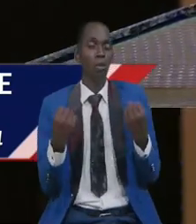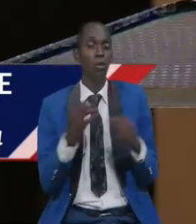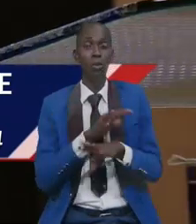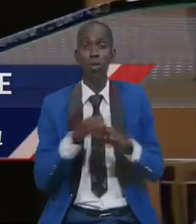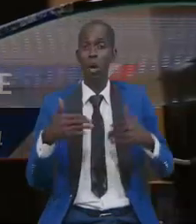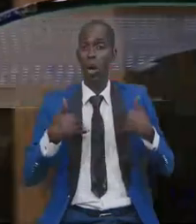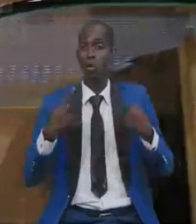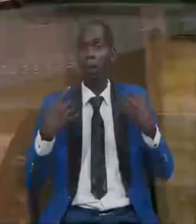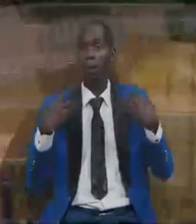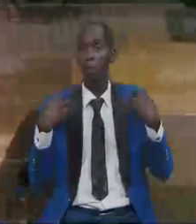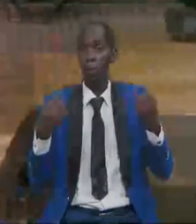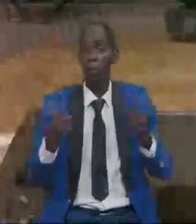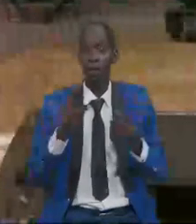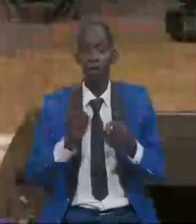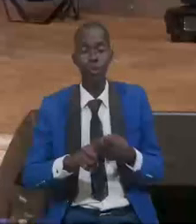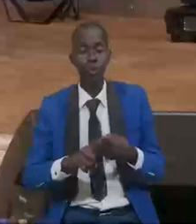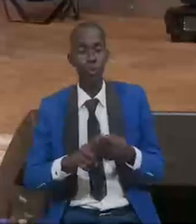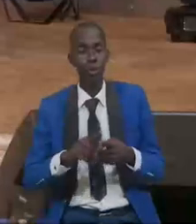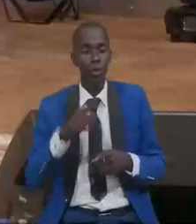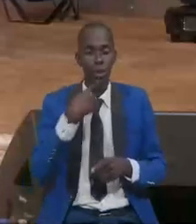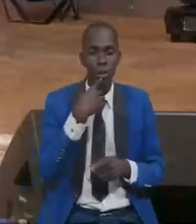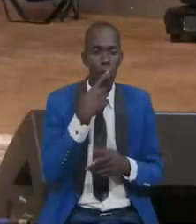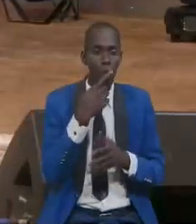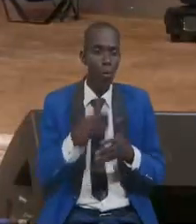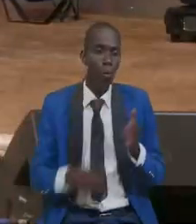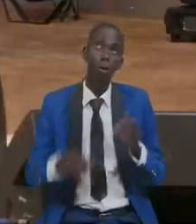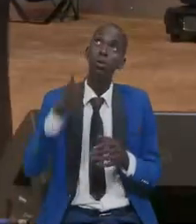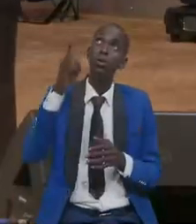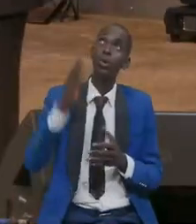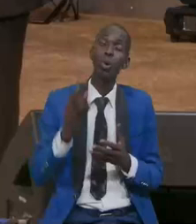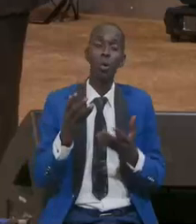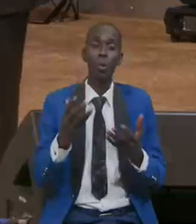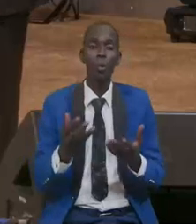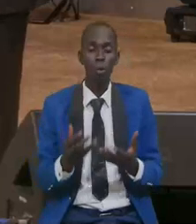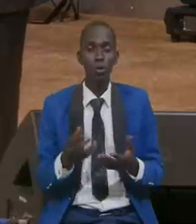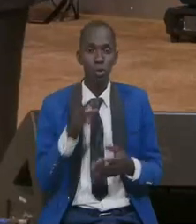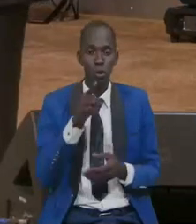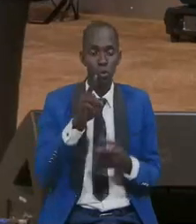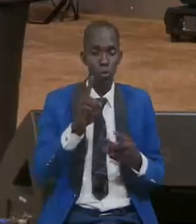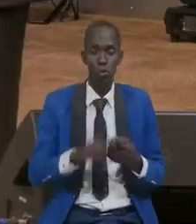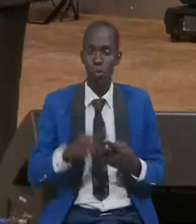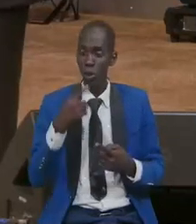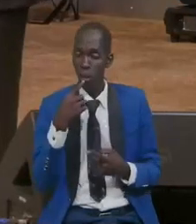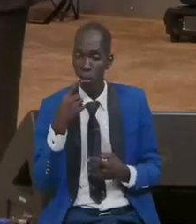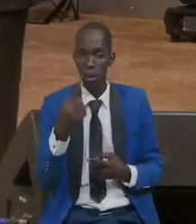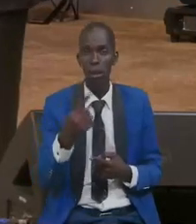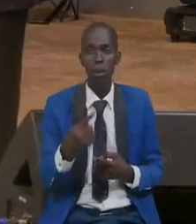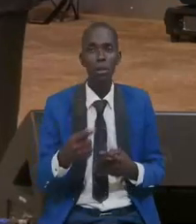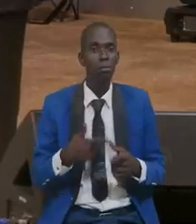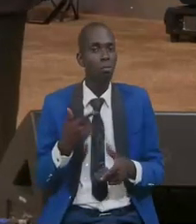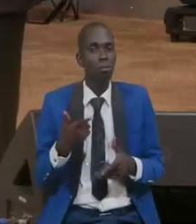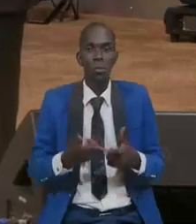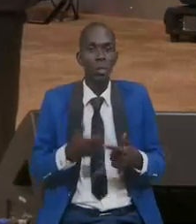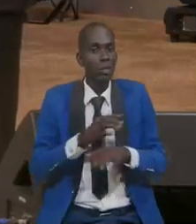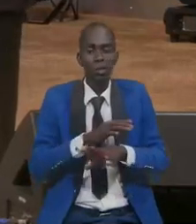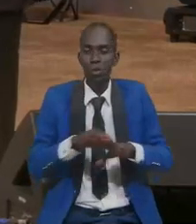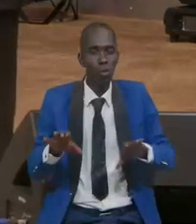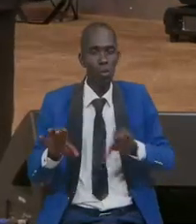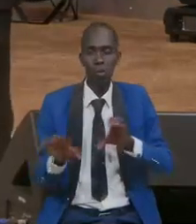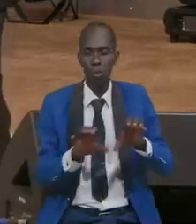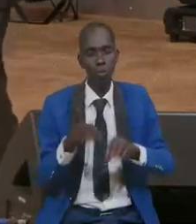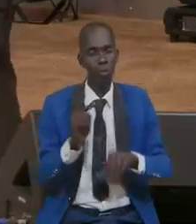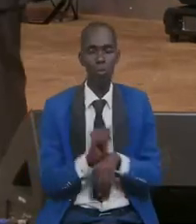le courage pour dire ce que Dieu voudrait que vous disiez, ne mettez-vous pas dans le ministère. Attendez